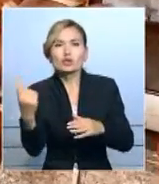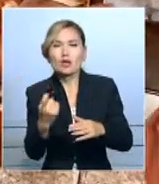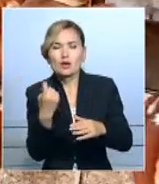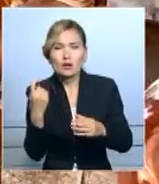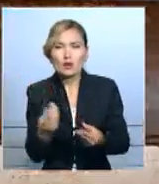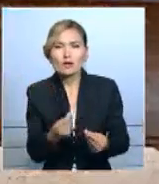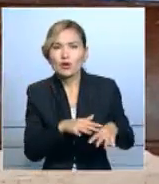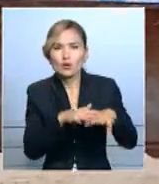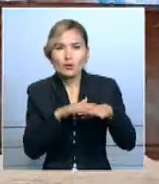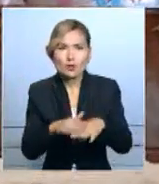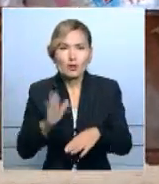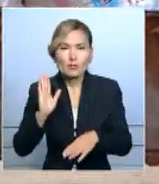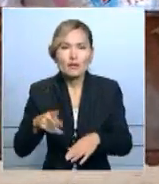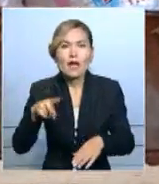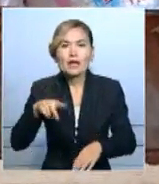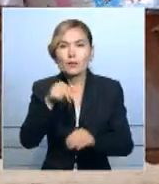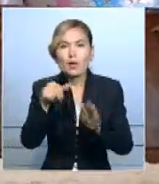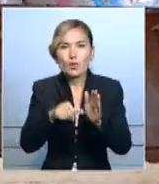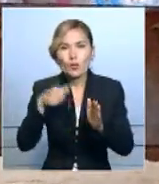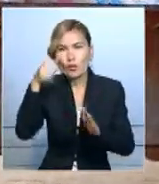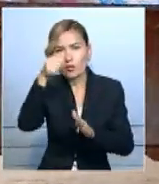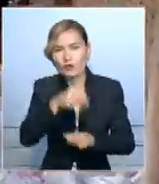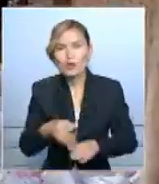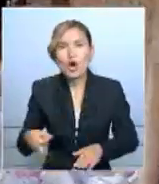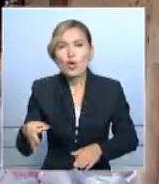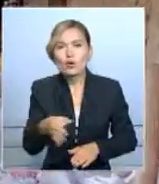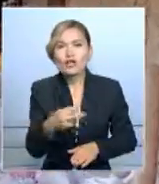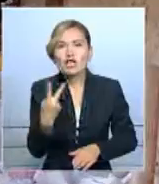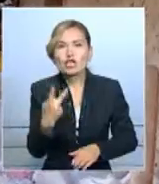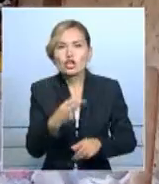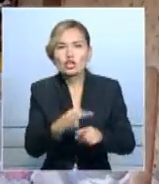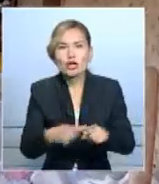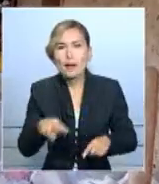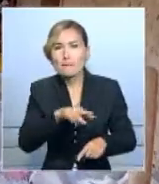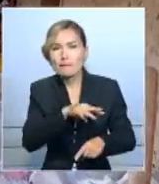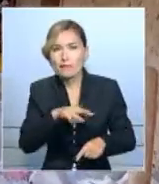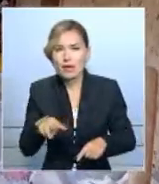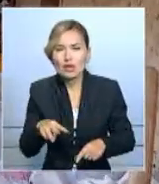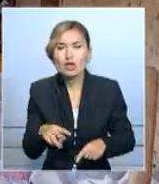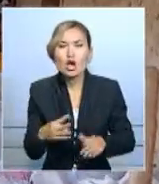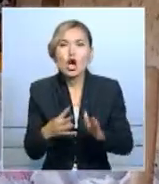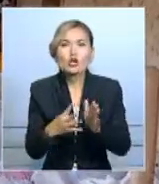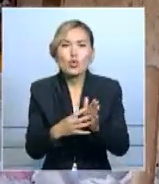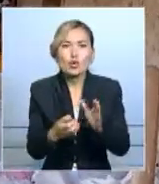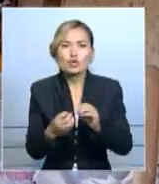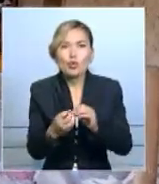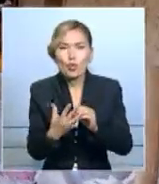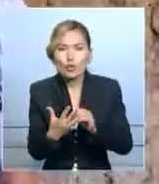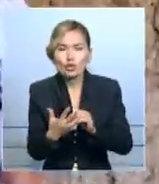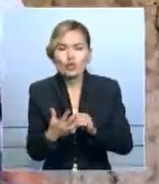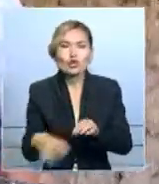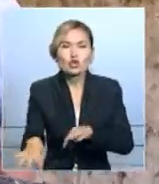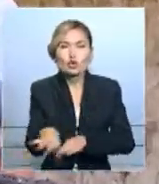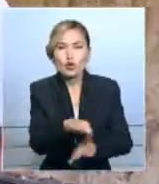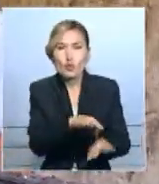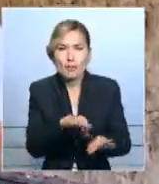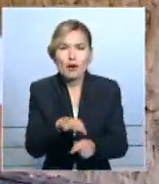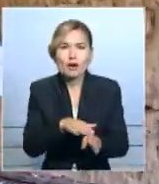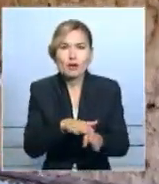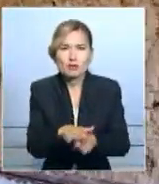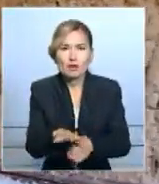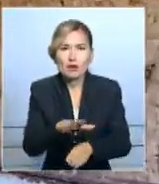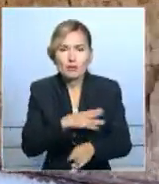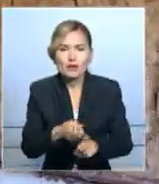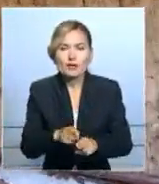қорының өкілдері. Жыл басынан бері облыс бойынша 2,5 миллиард теңгедей қаржыға 913 жоба қаржыландырылған. Бағдарлама